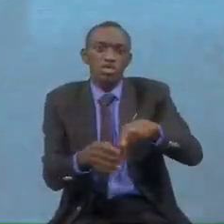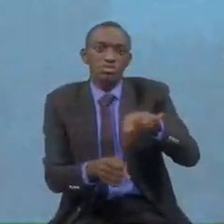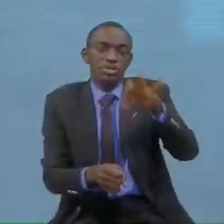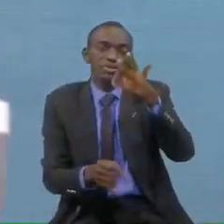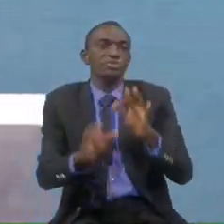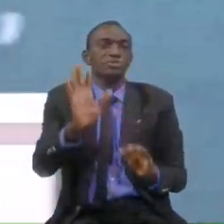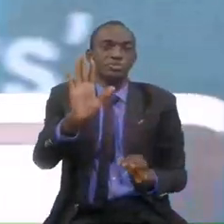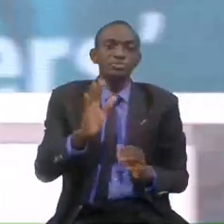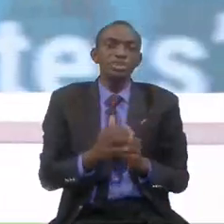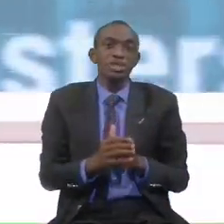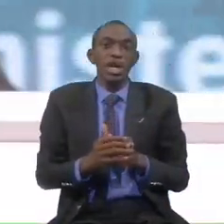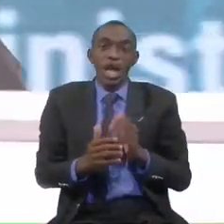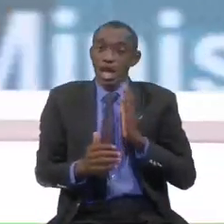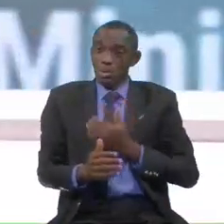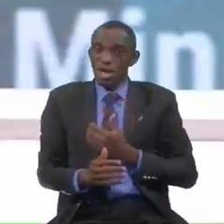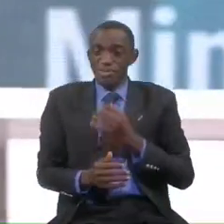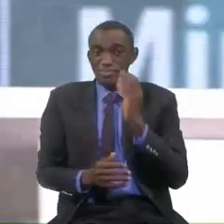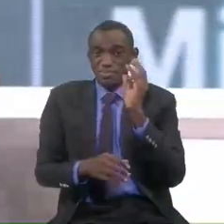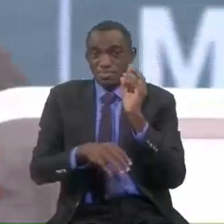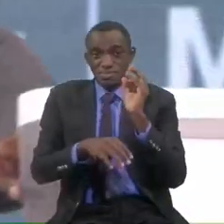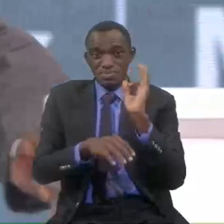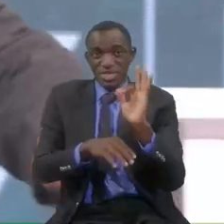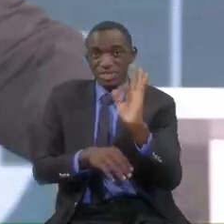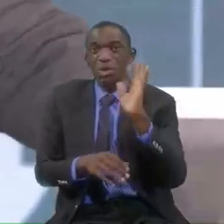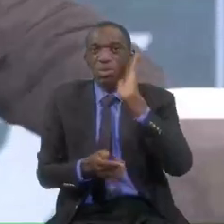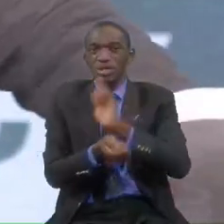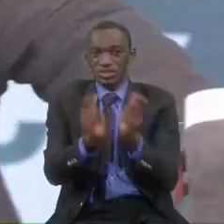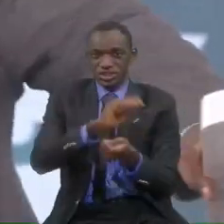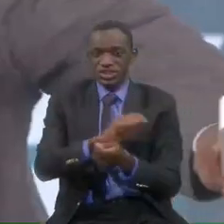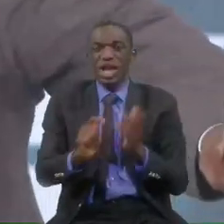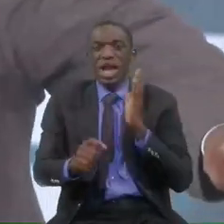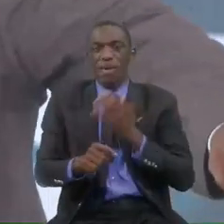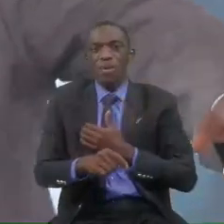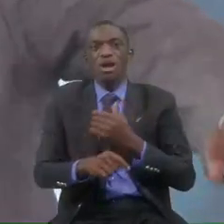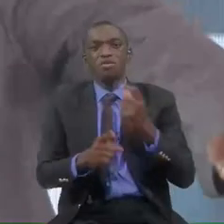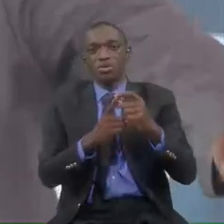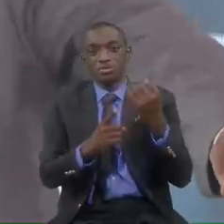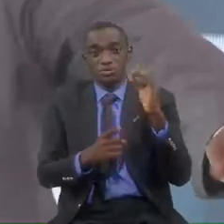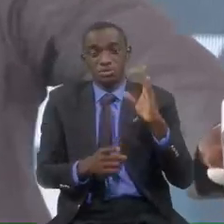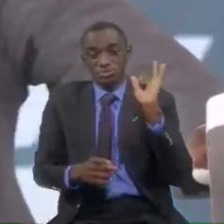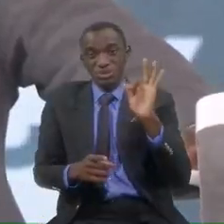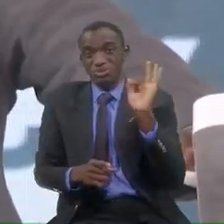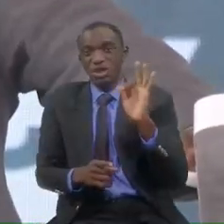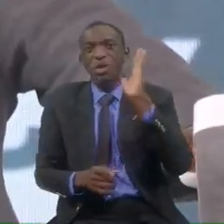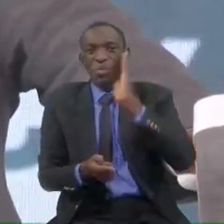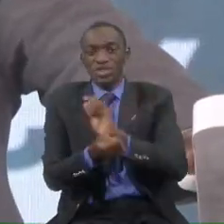Saint-Esprit. Et notre message change, notre prédication change. Même nos membres, la